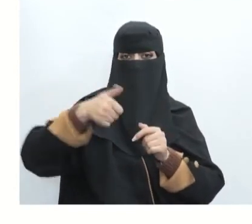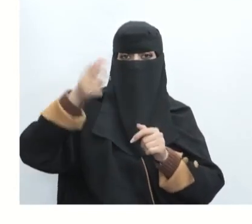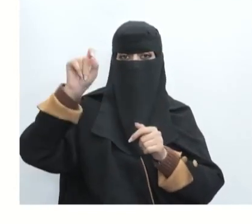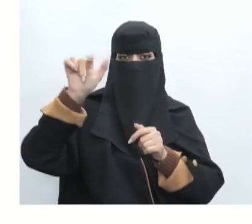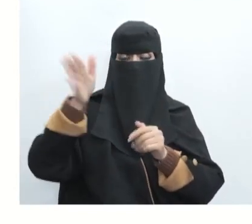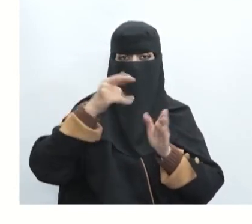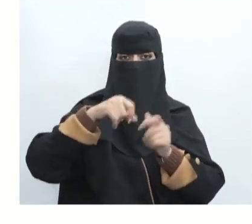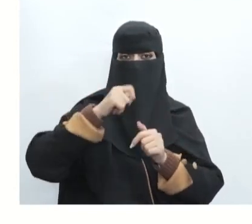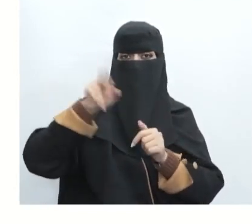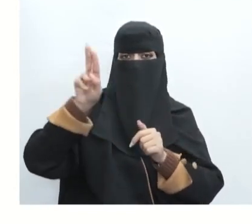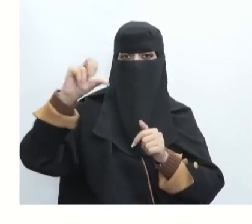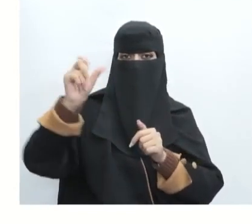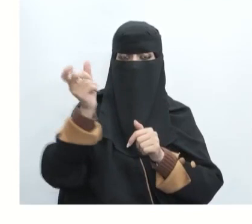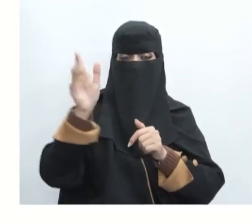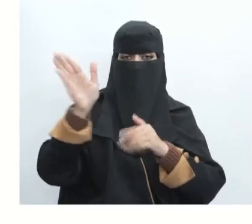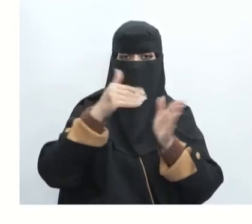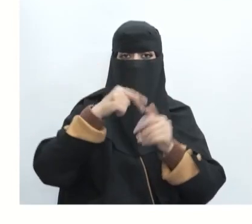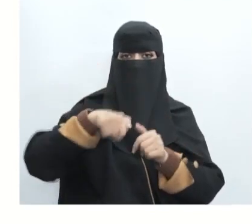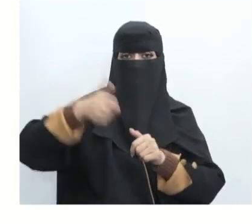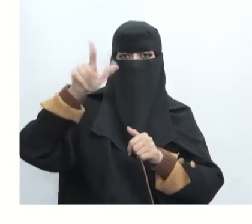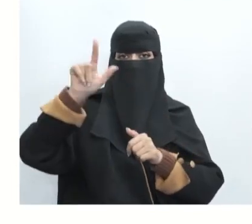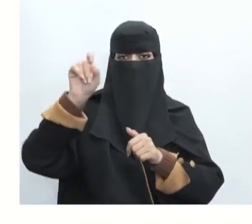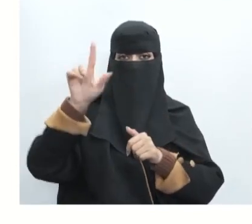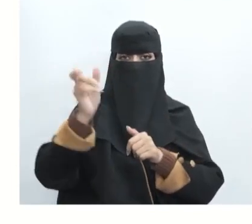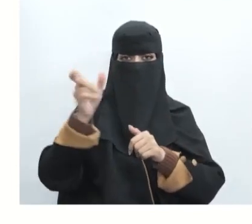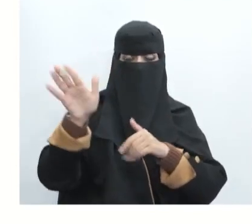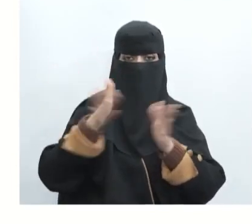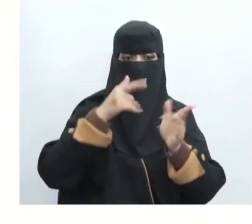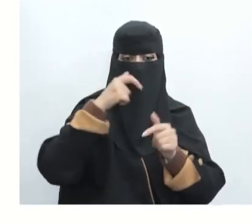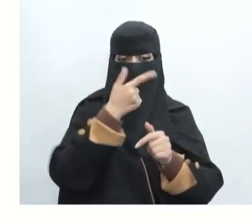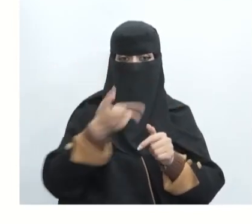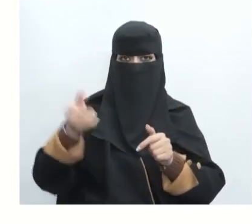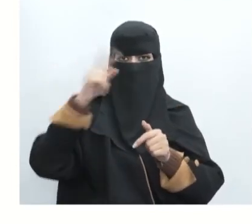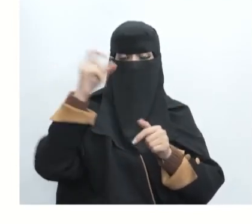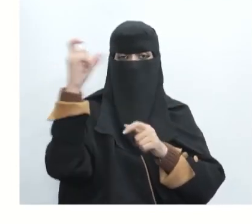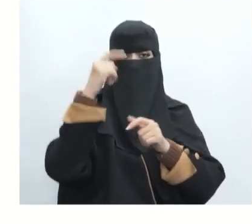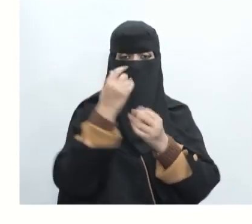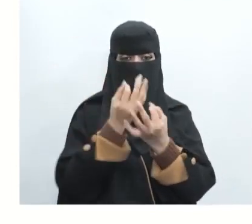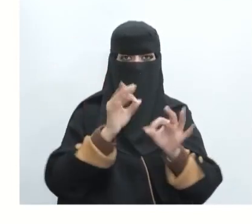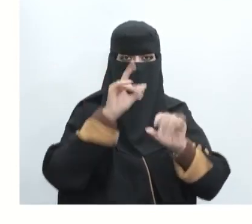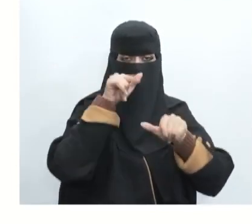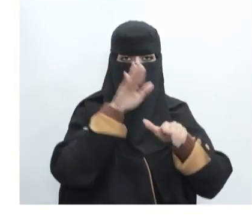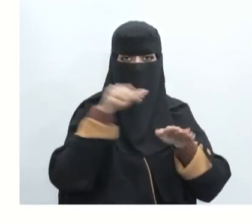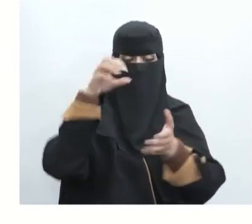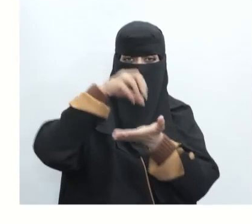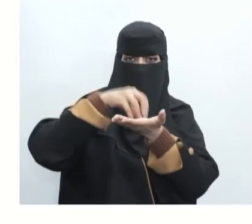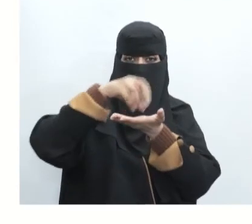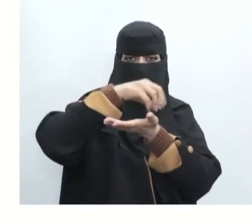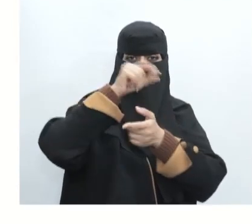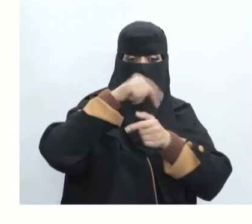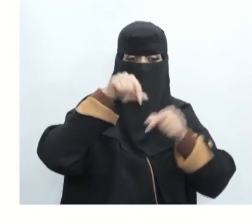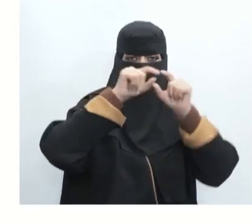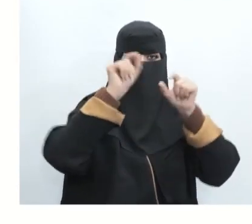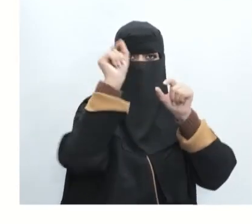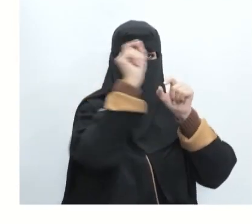واوزباكستان والبانيا دار السلام كلها ابناء وابناء الطلاب موقعها ونضعها